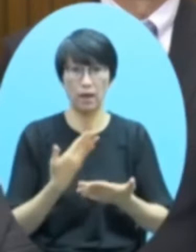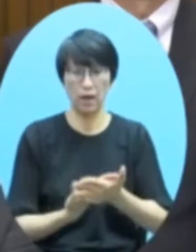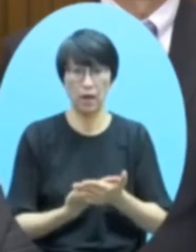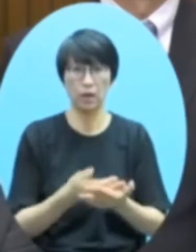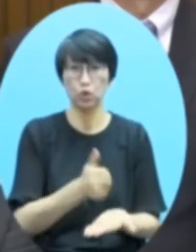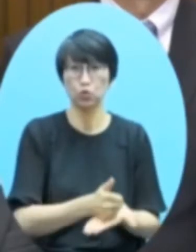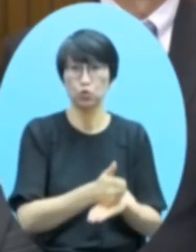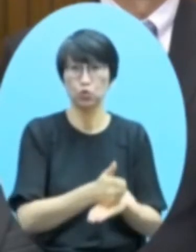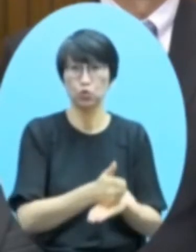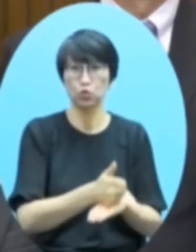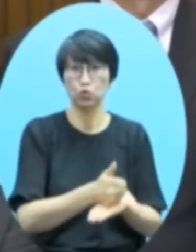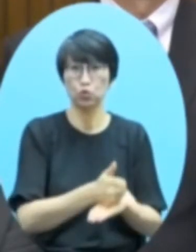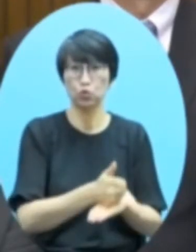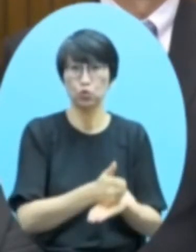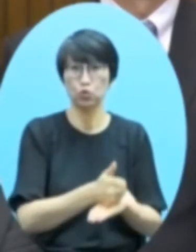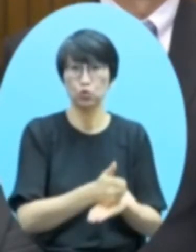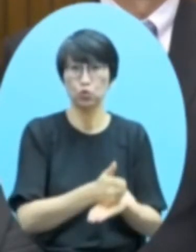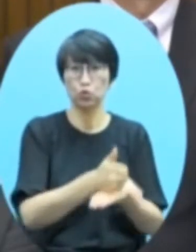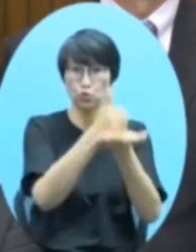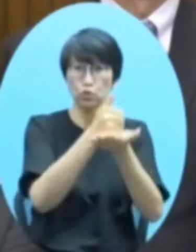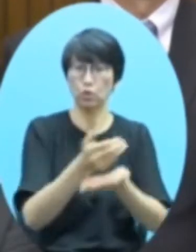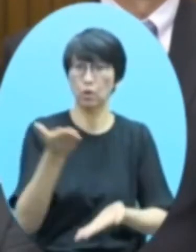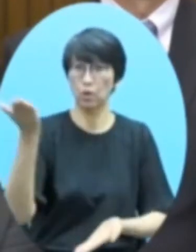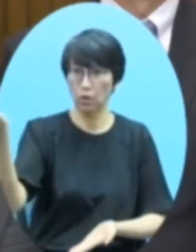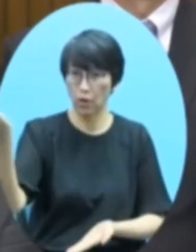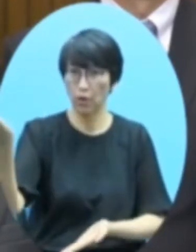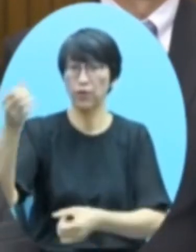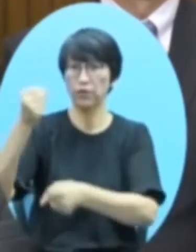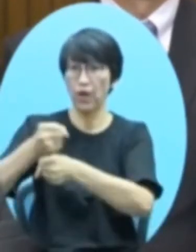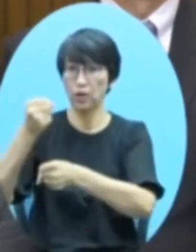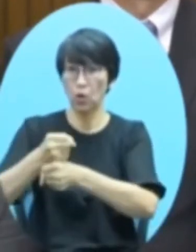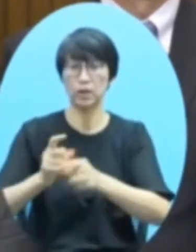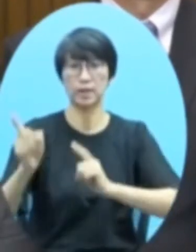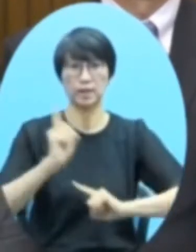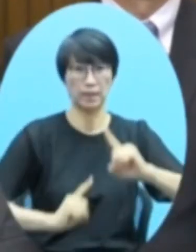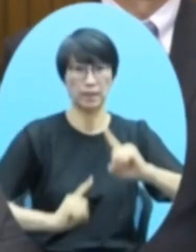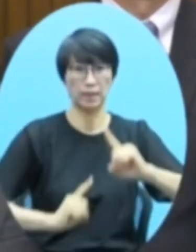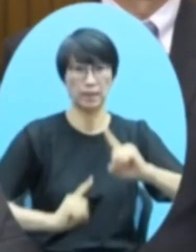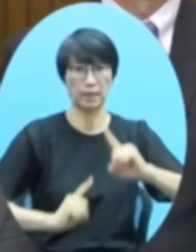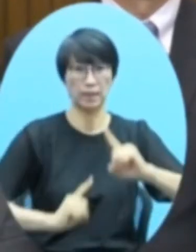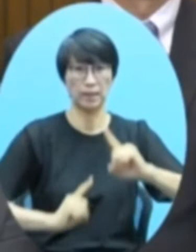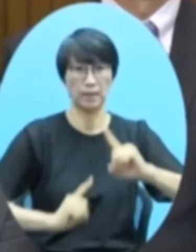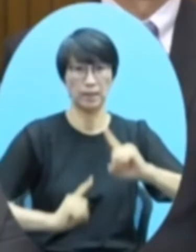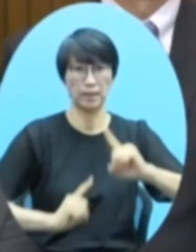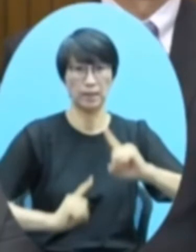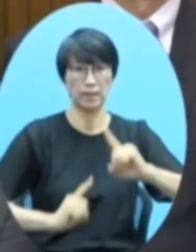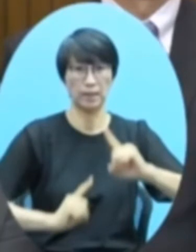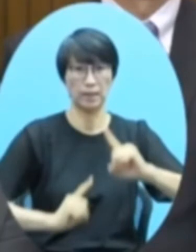尊重別人翻工的自由。